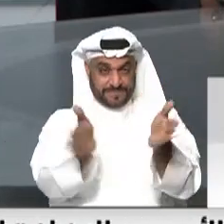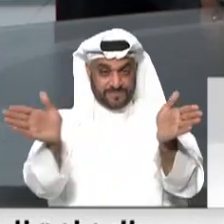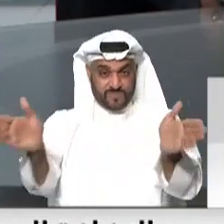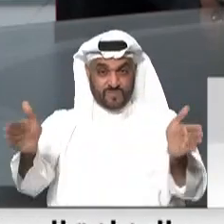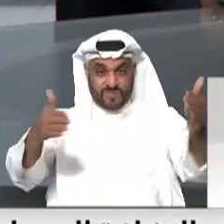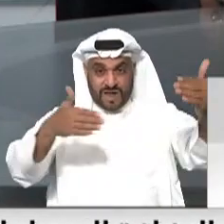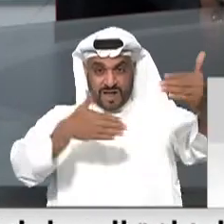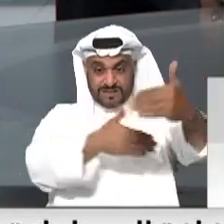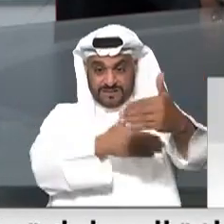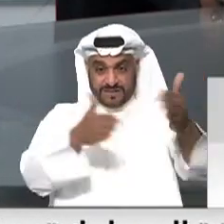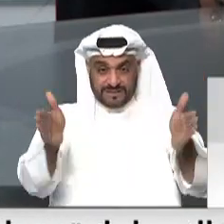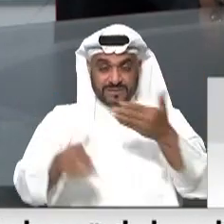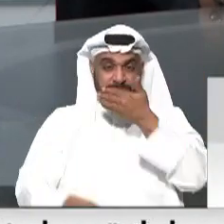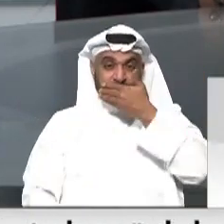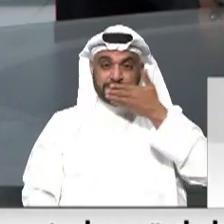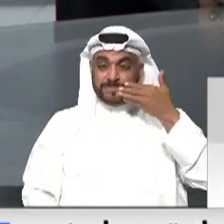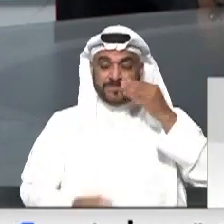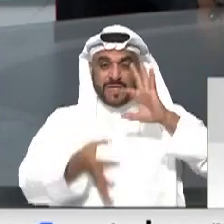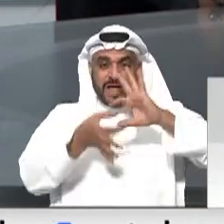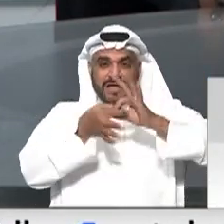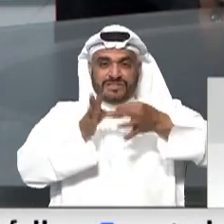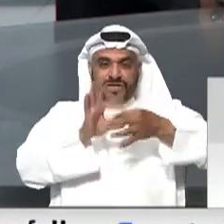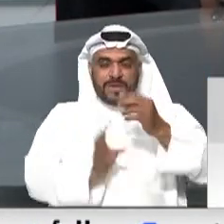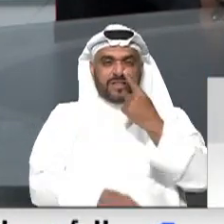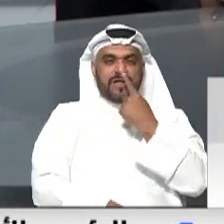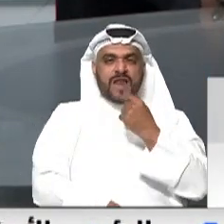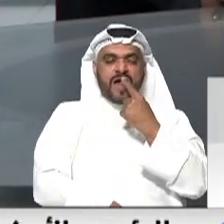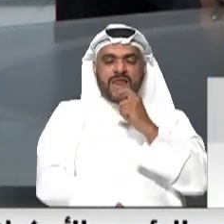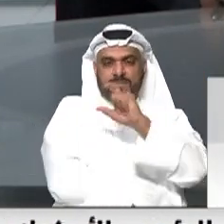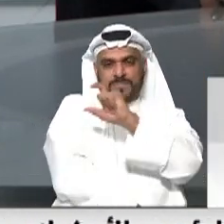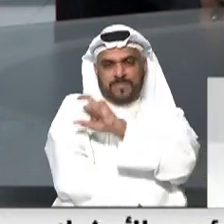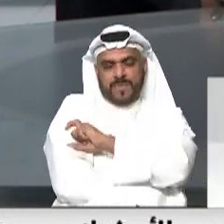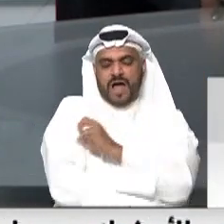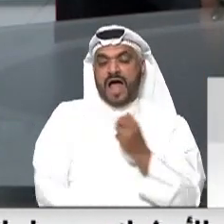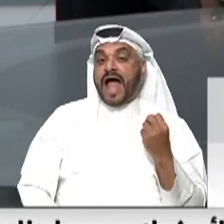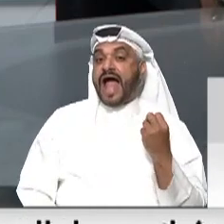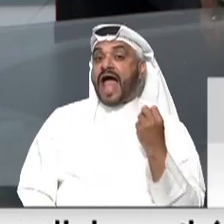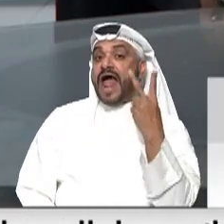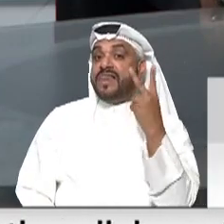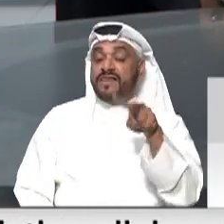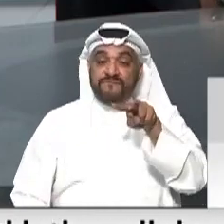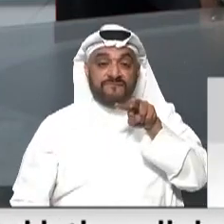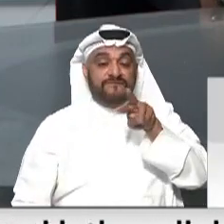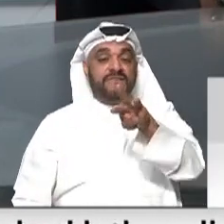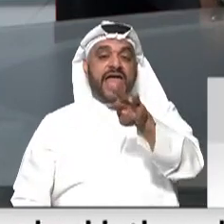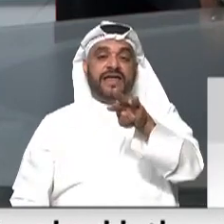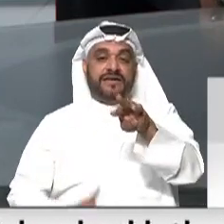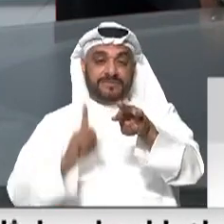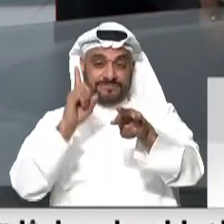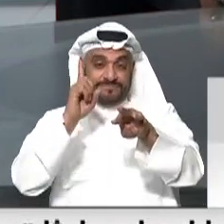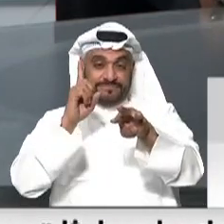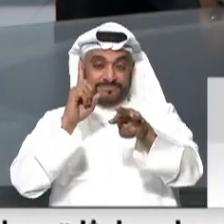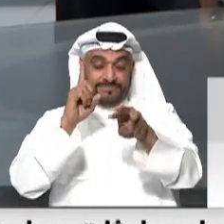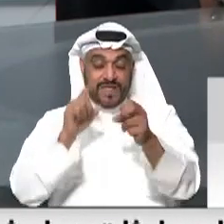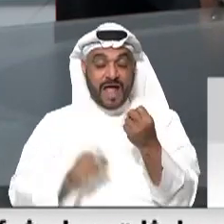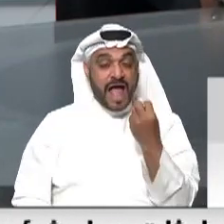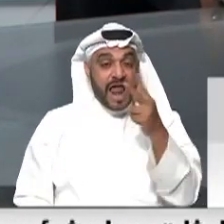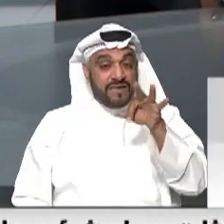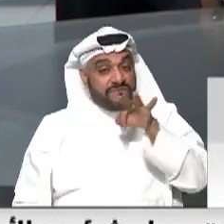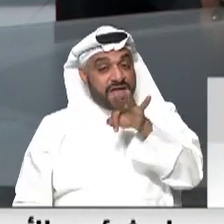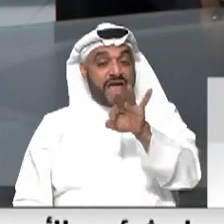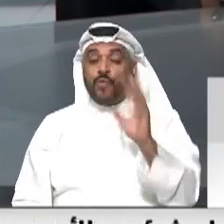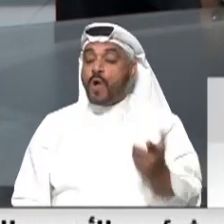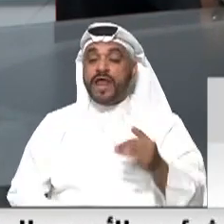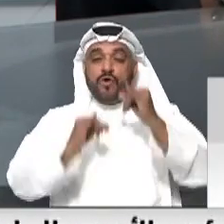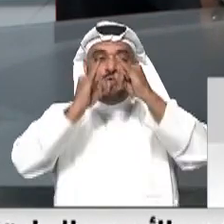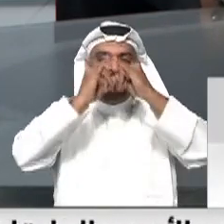رمضان وزعت جمعية الهلال الأحمر الكويتي 2000 سلة غذائية على المخيمات الفلسطينية